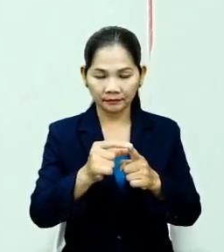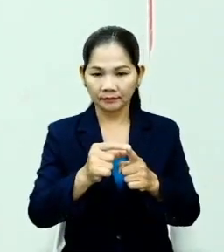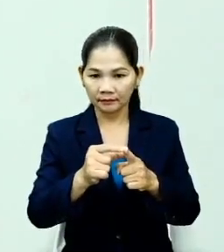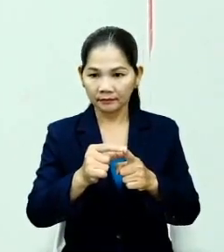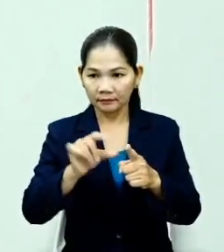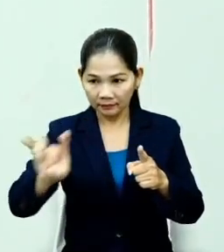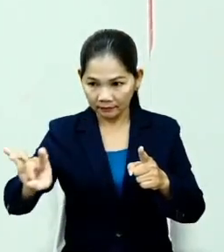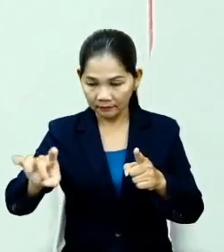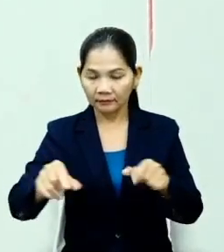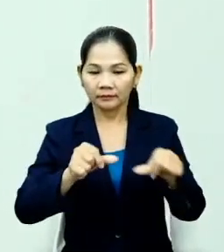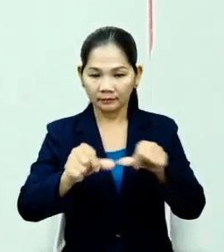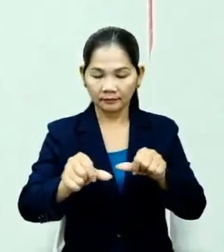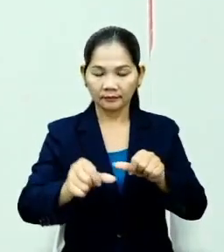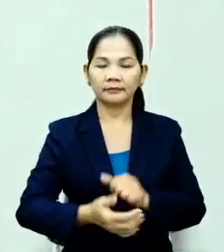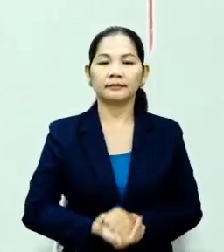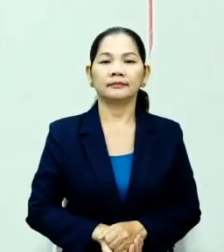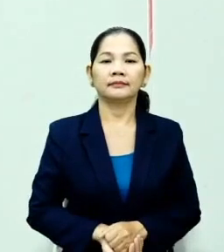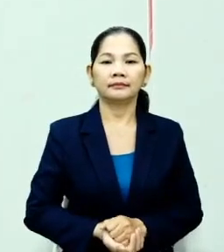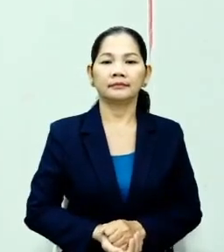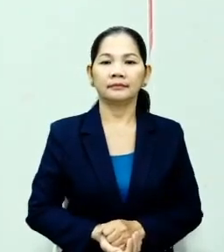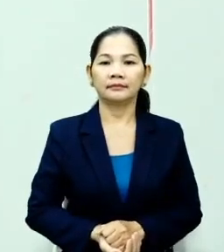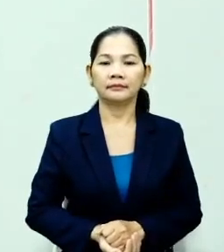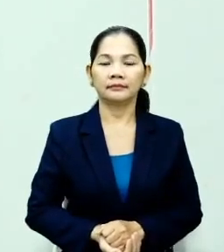nè con chà ta chụp chiêng vầy chà